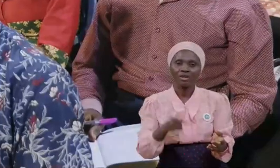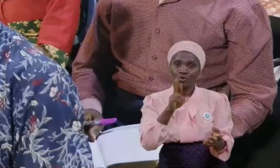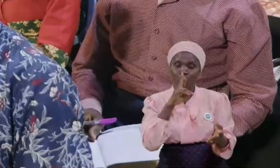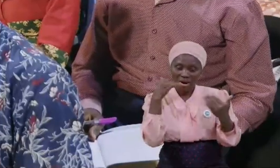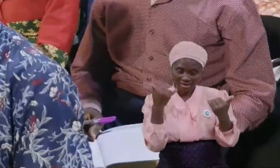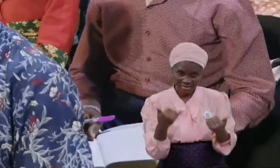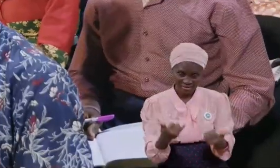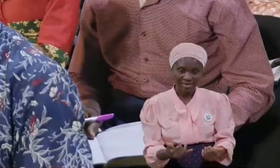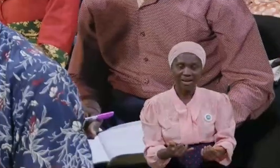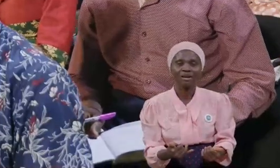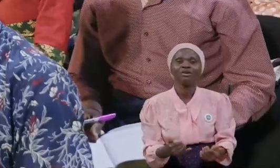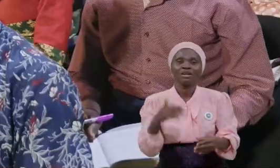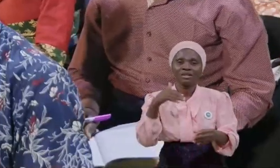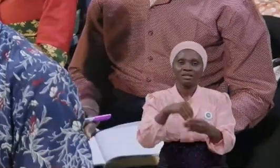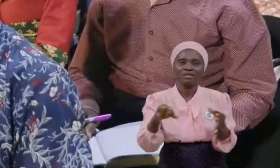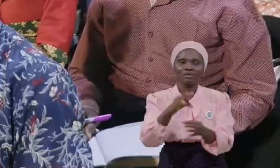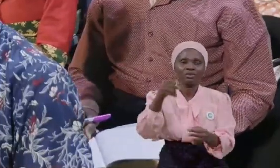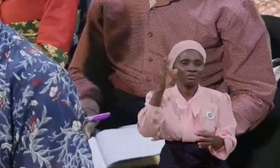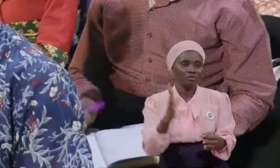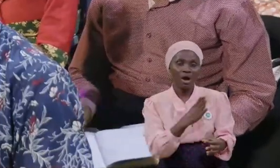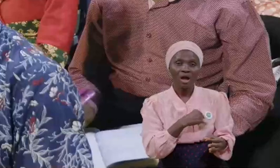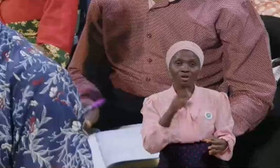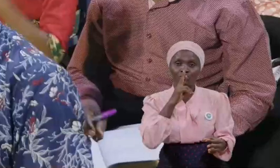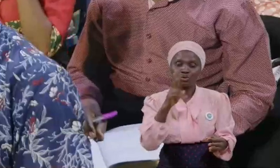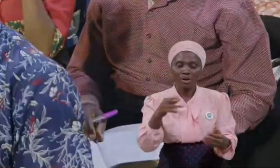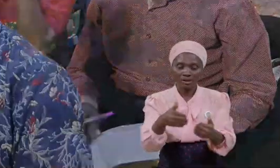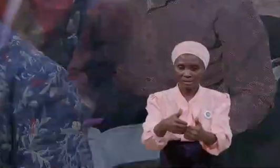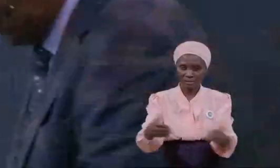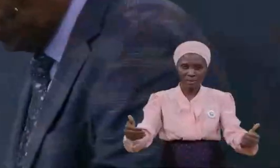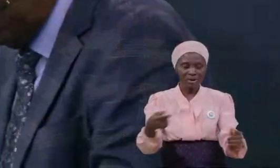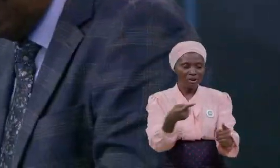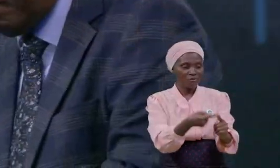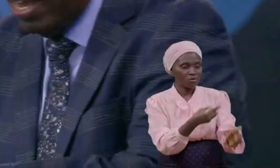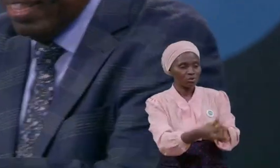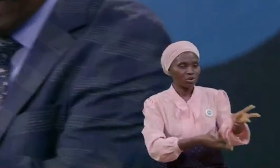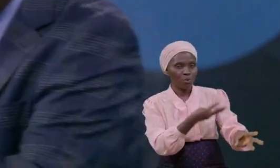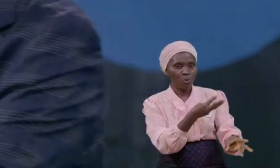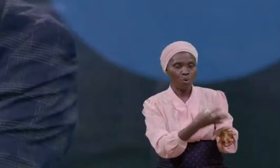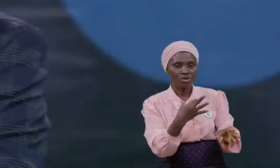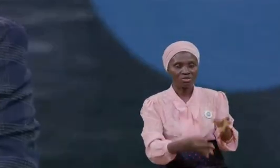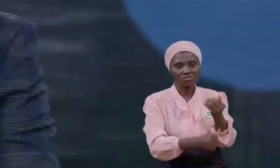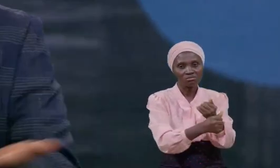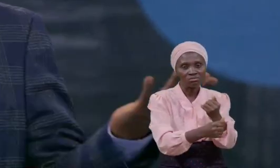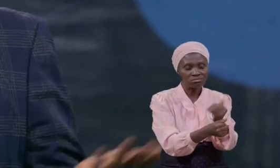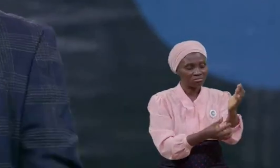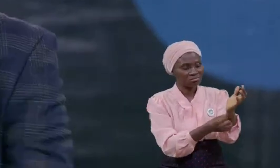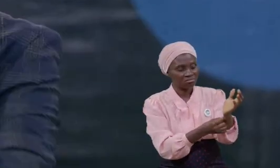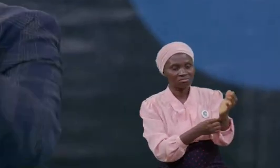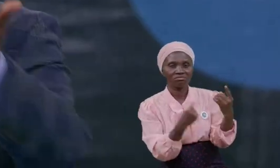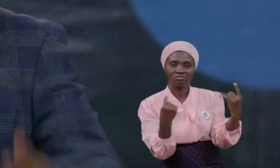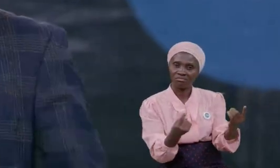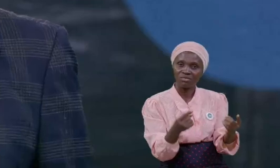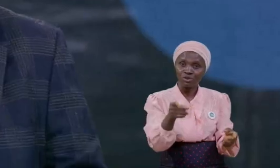séparé du monde de la sensualité. Et tu es délivré du royaume de